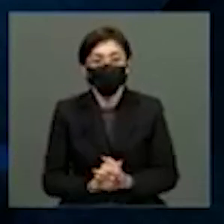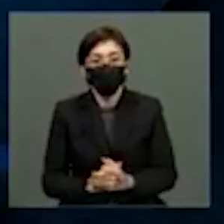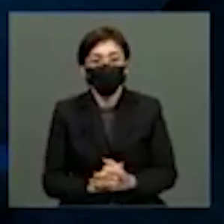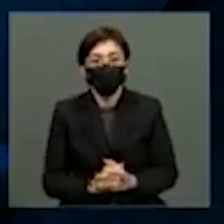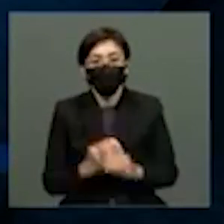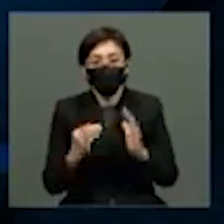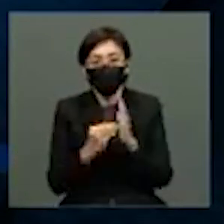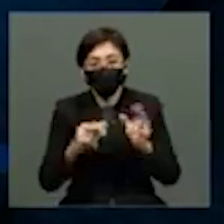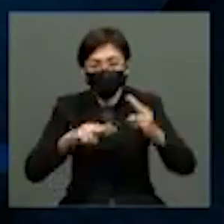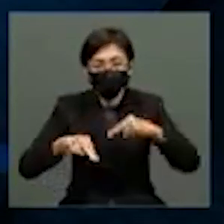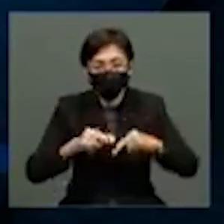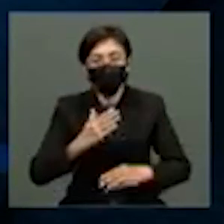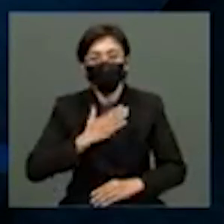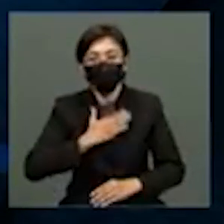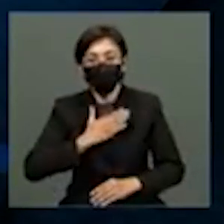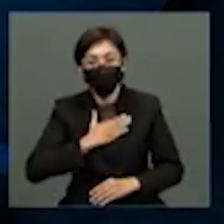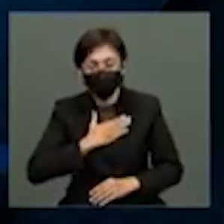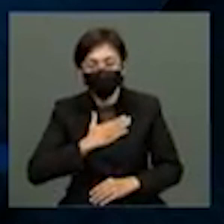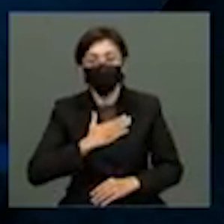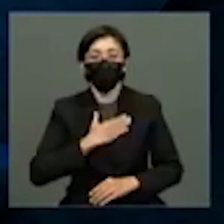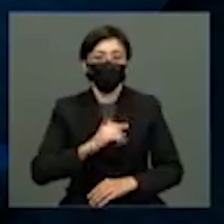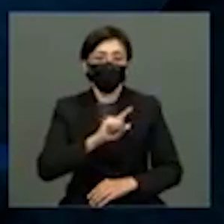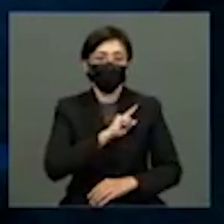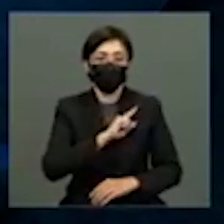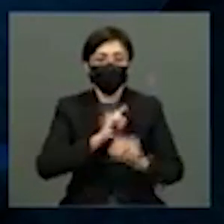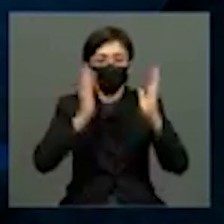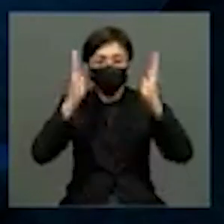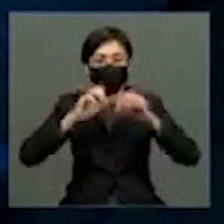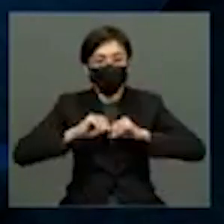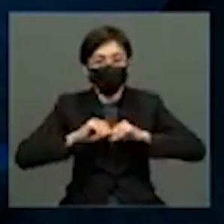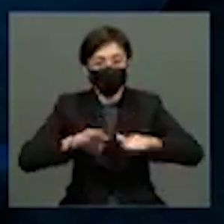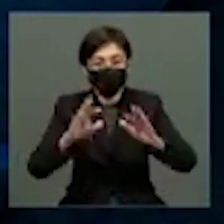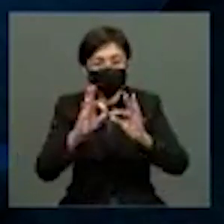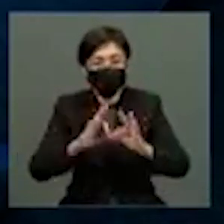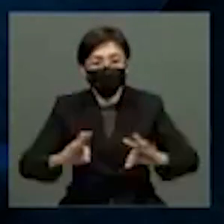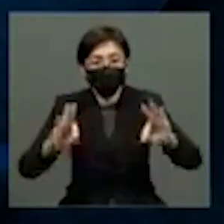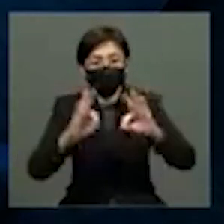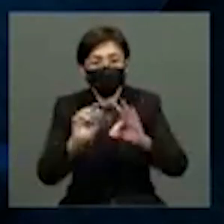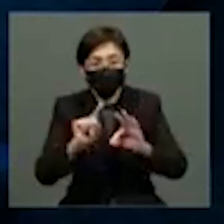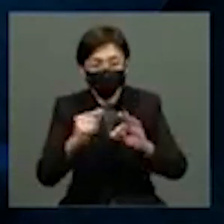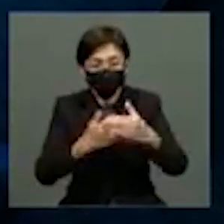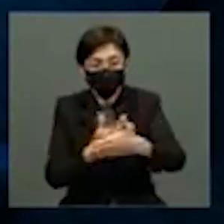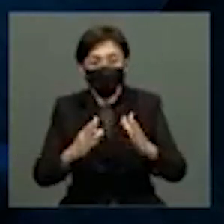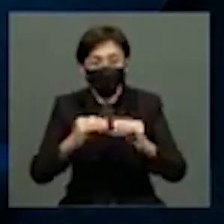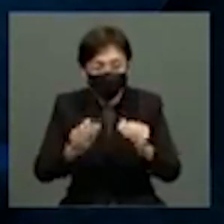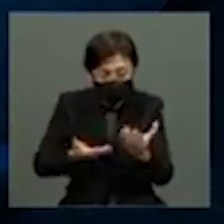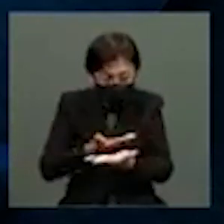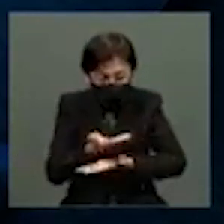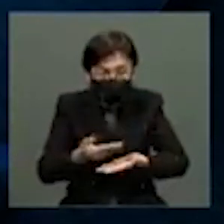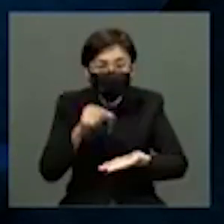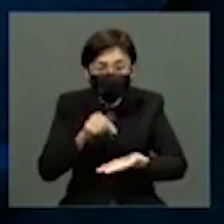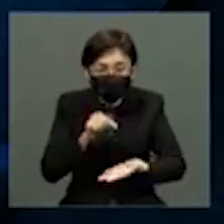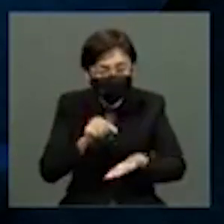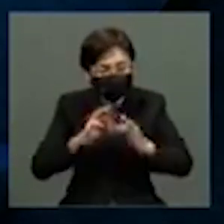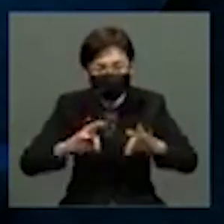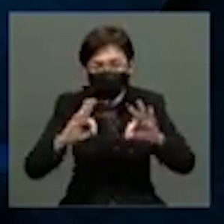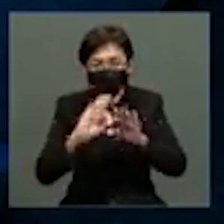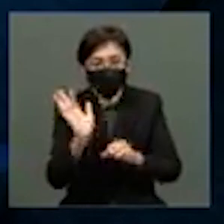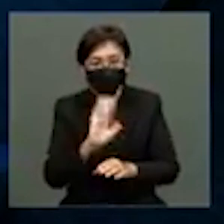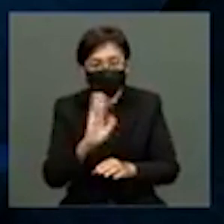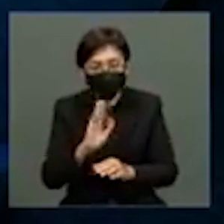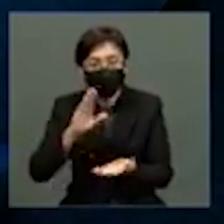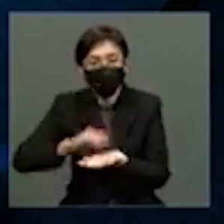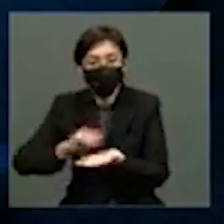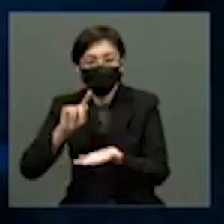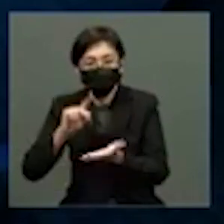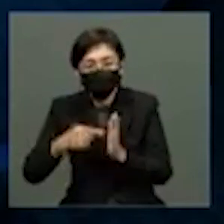ก็ให้ผมได้มาสื่อสารนะครับว่าสิ่งที่สำคัญคงไม่ใช่อยู่ในห้องประชุมแค่นี้เท่านั้นการคืนข้อมู